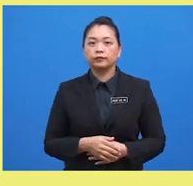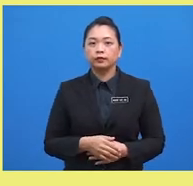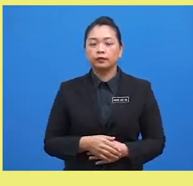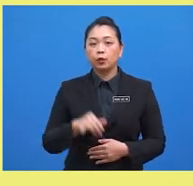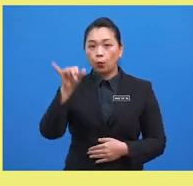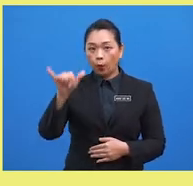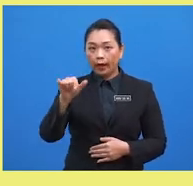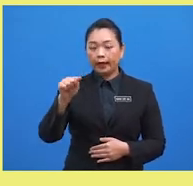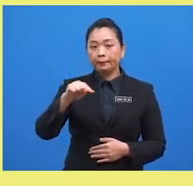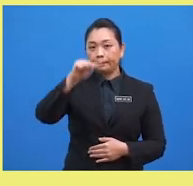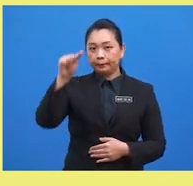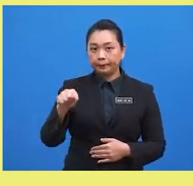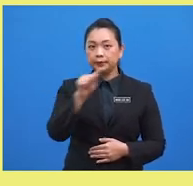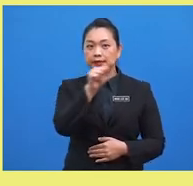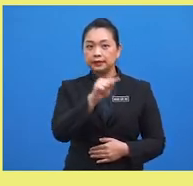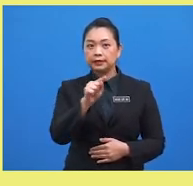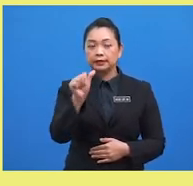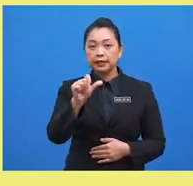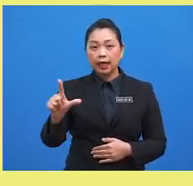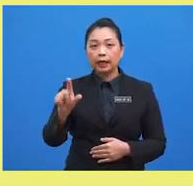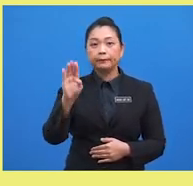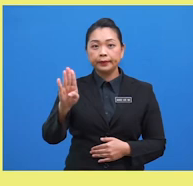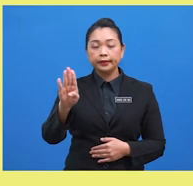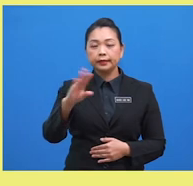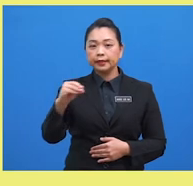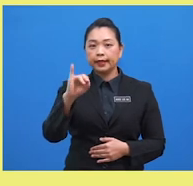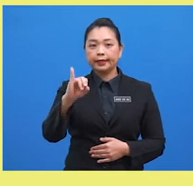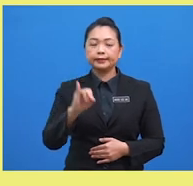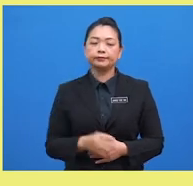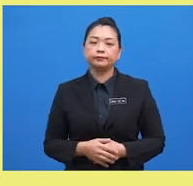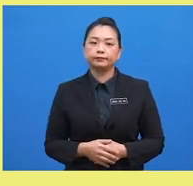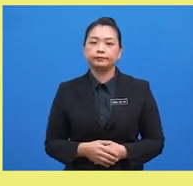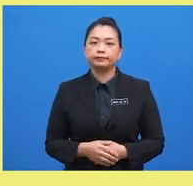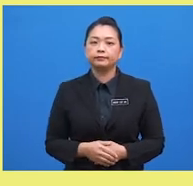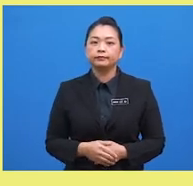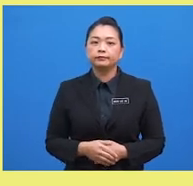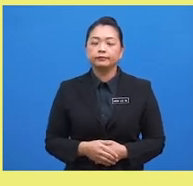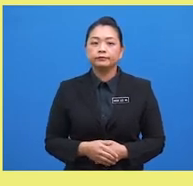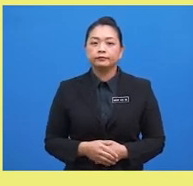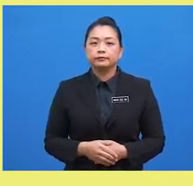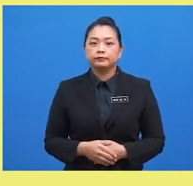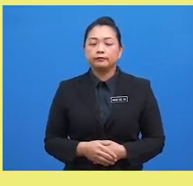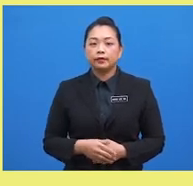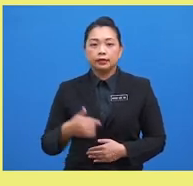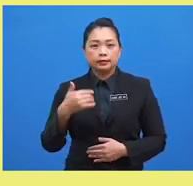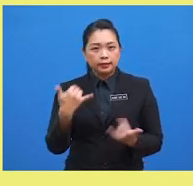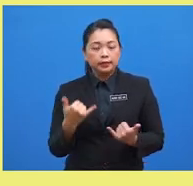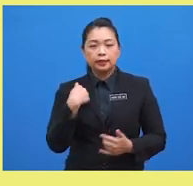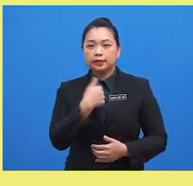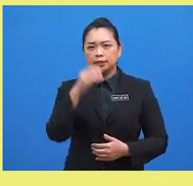Y persilangan Z ialah B dan I. Seterusnya, kita